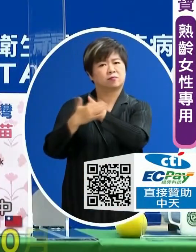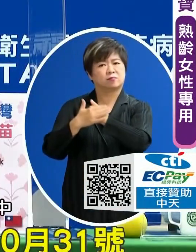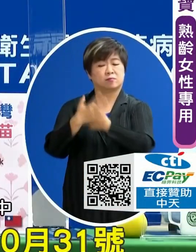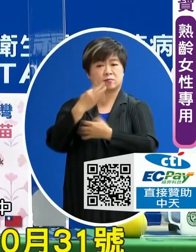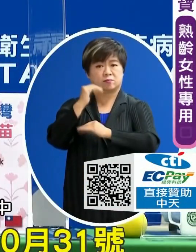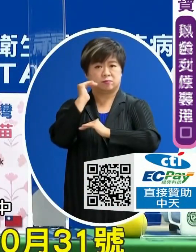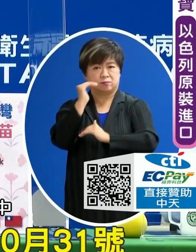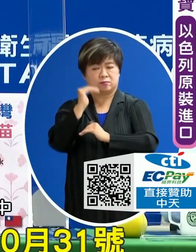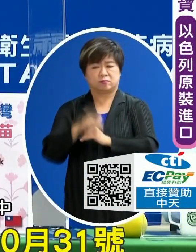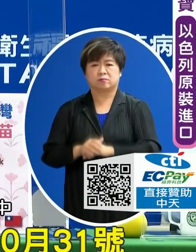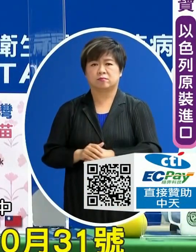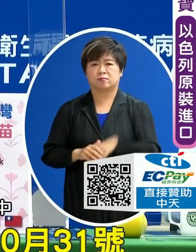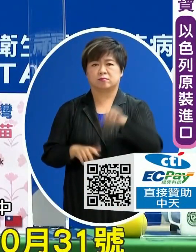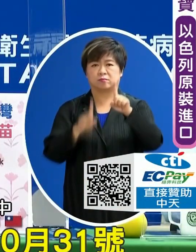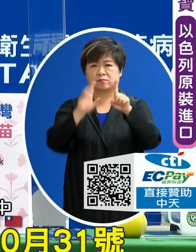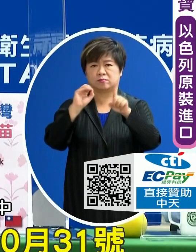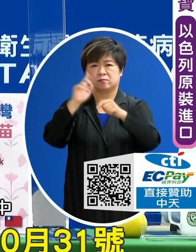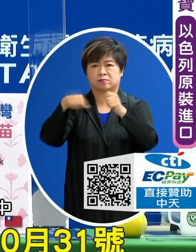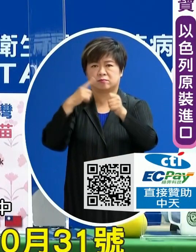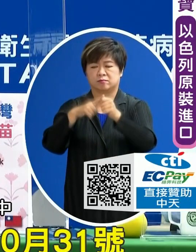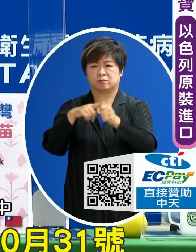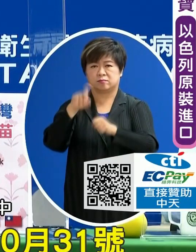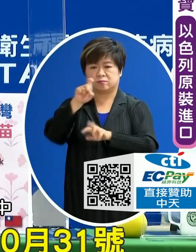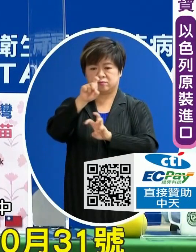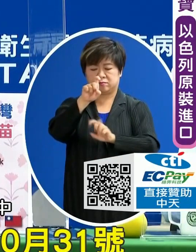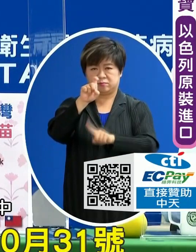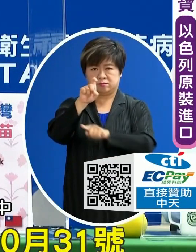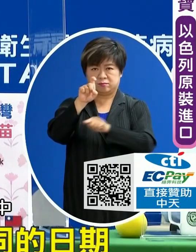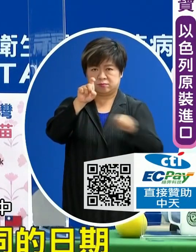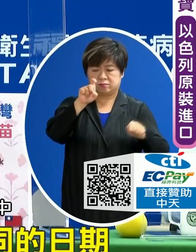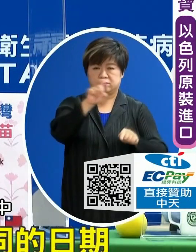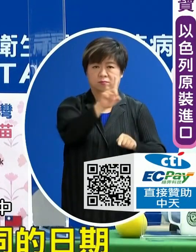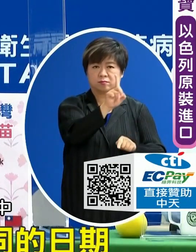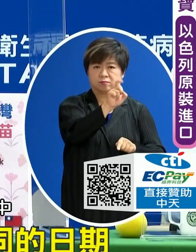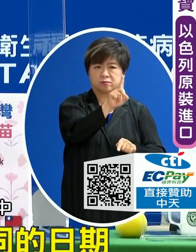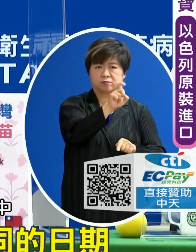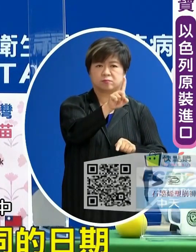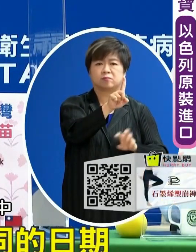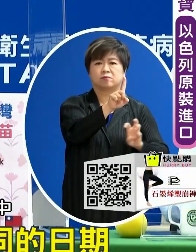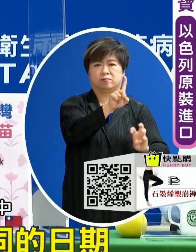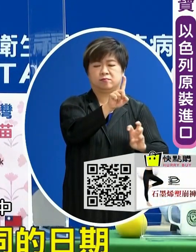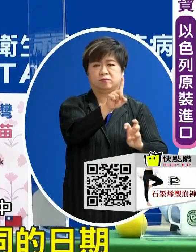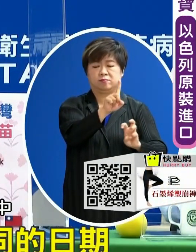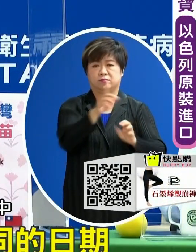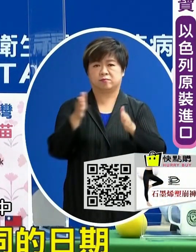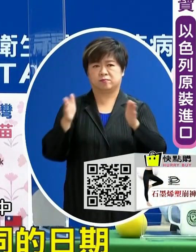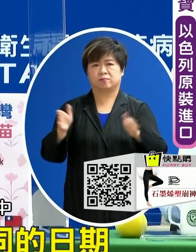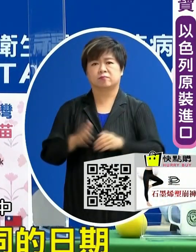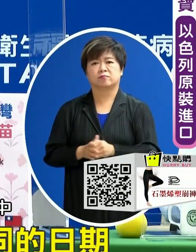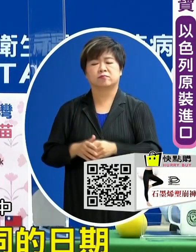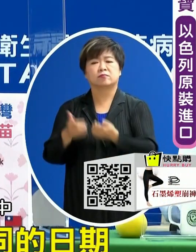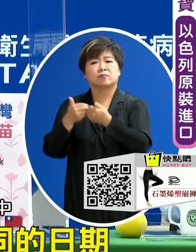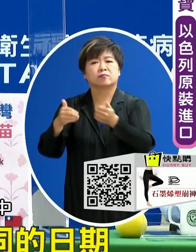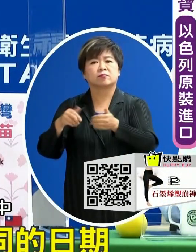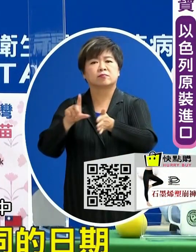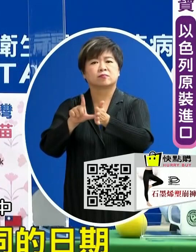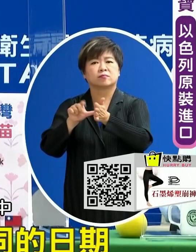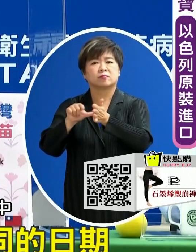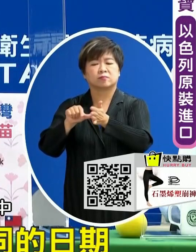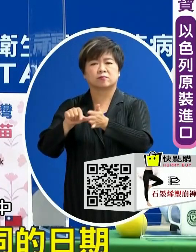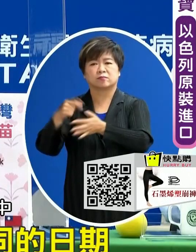是2010年的10月31号到11月30号，好，两个不同的日